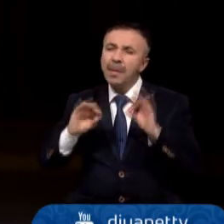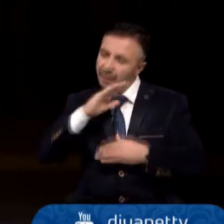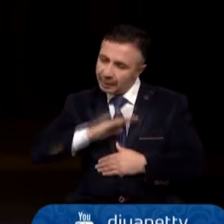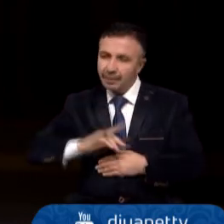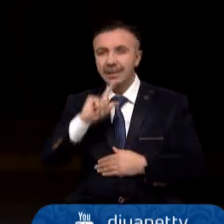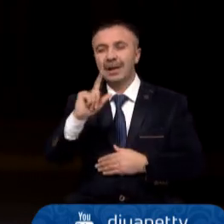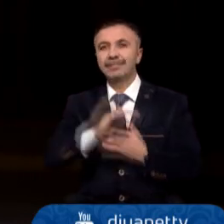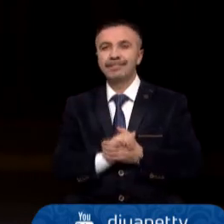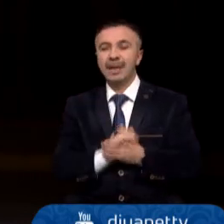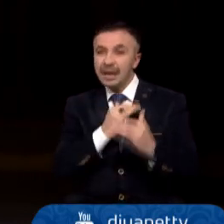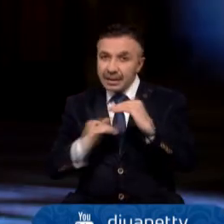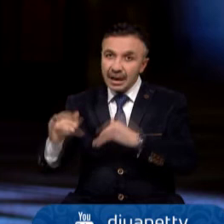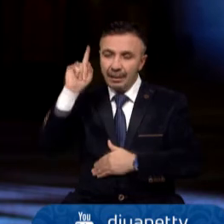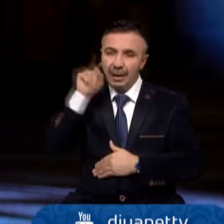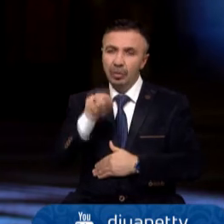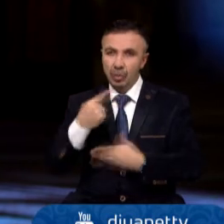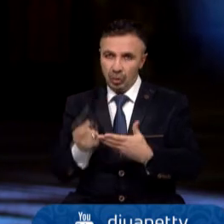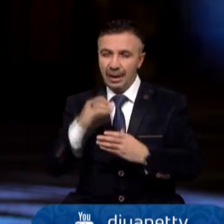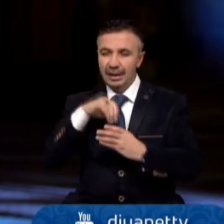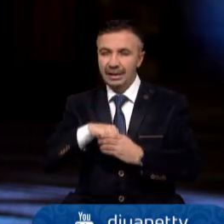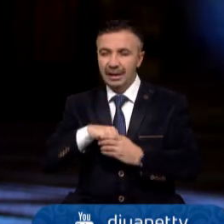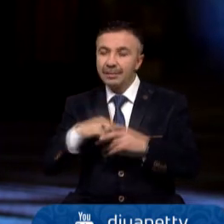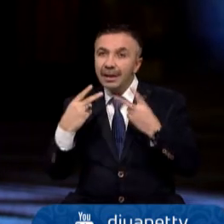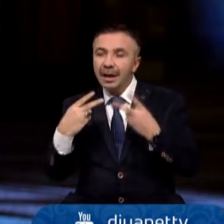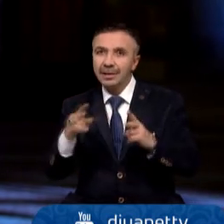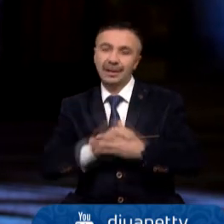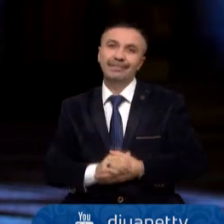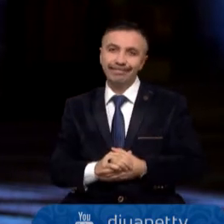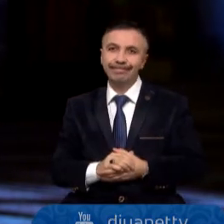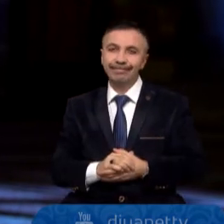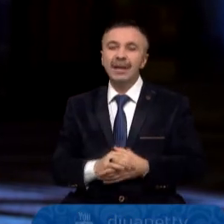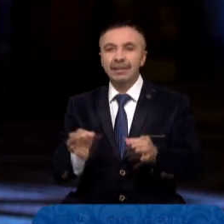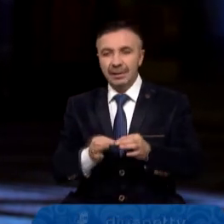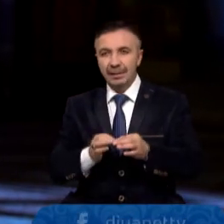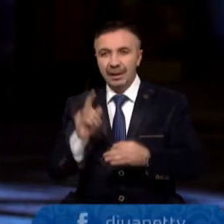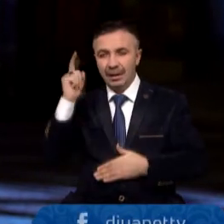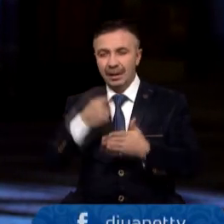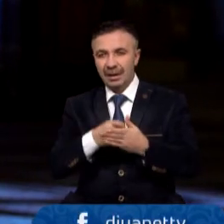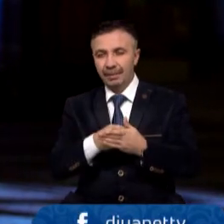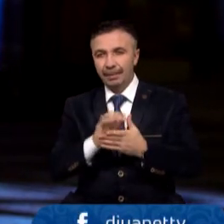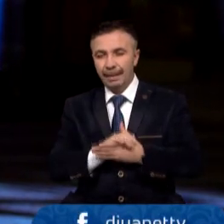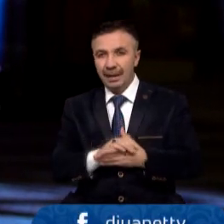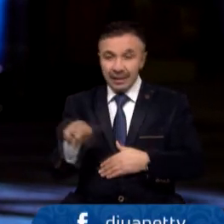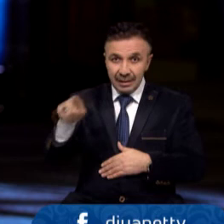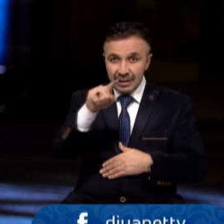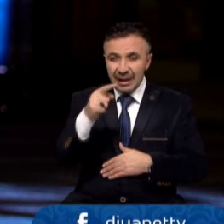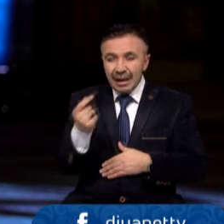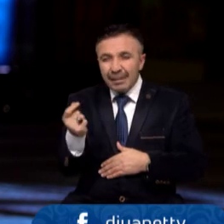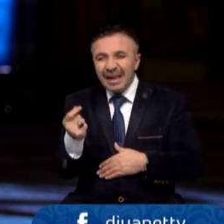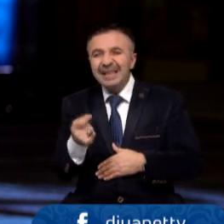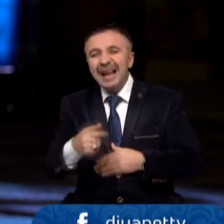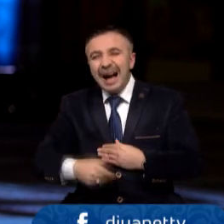düşmekte sabretmektir bir cenab-ı hak bunu Kuranı Kerim'de beyan eder bizi Bismillah